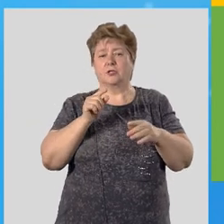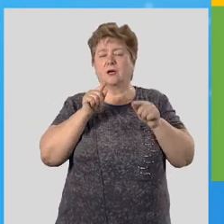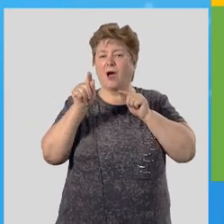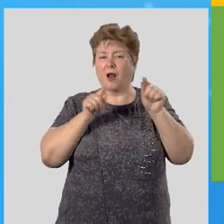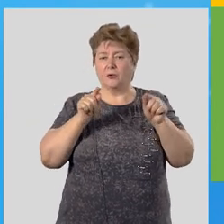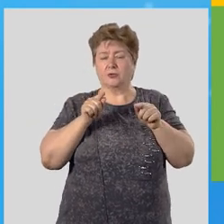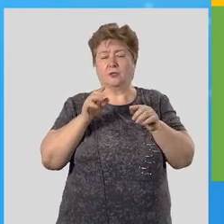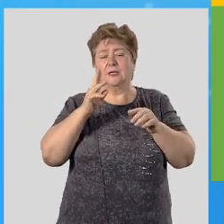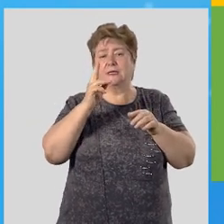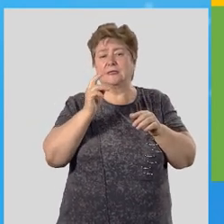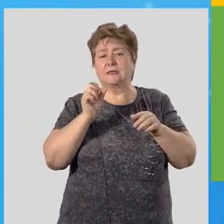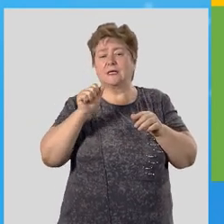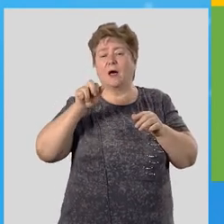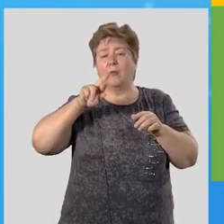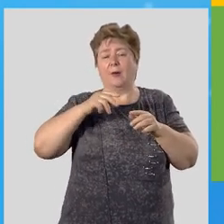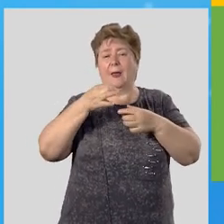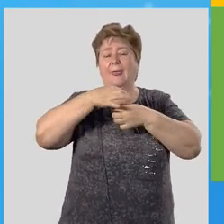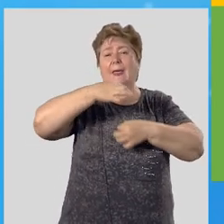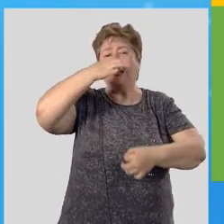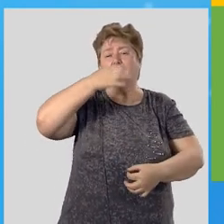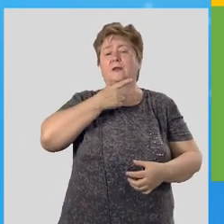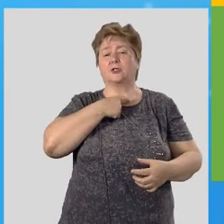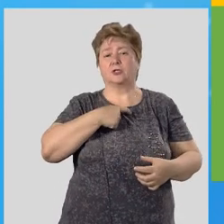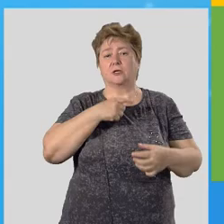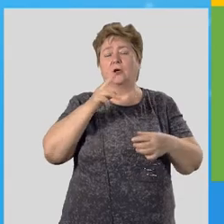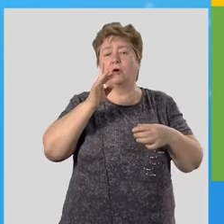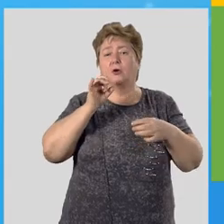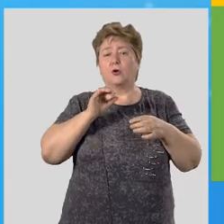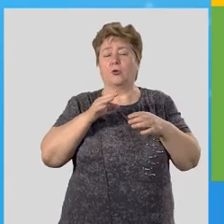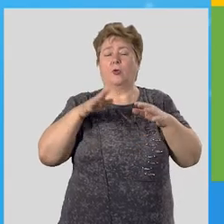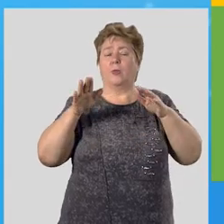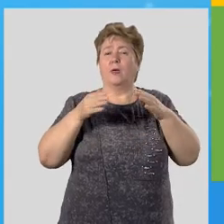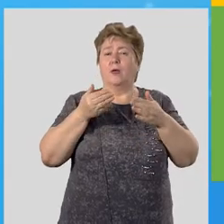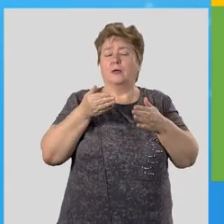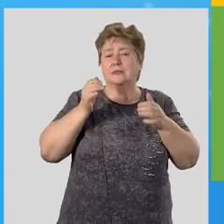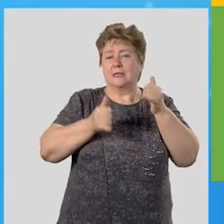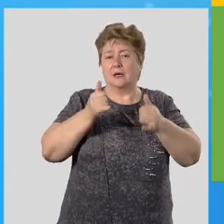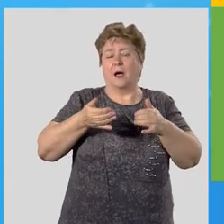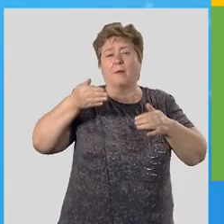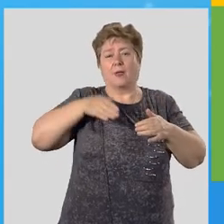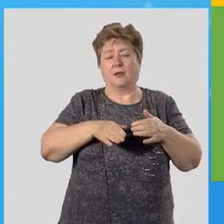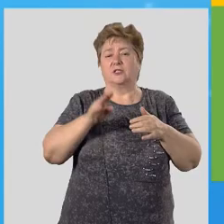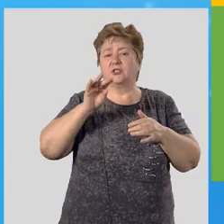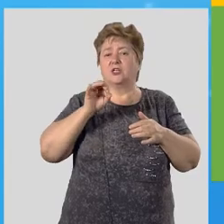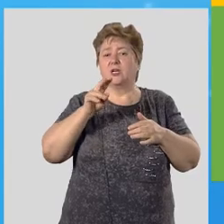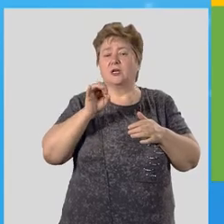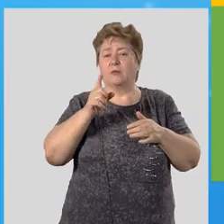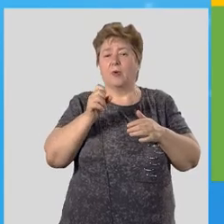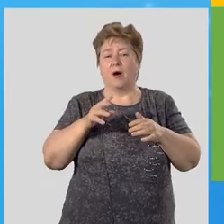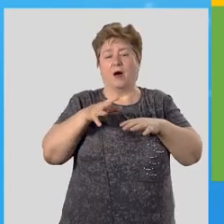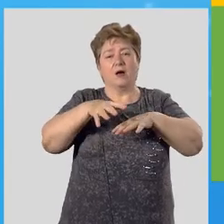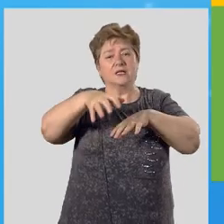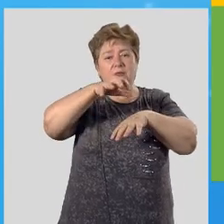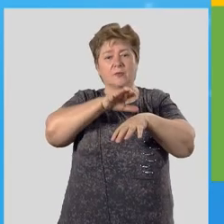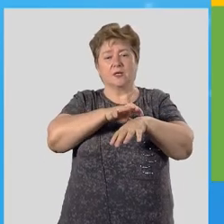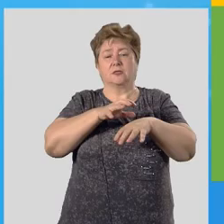колючками, цапля с ее длинной шеей, крот с ногами-лопатами, черепаха с ее